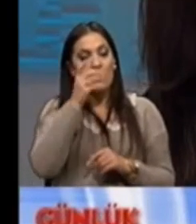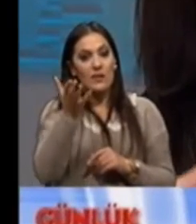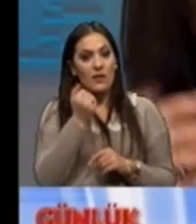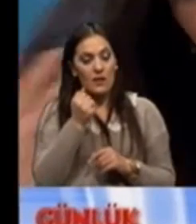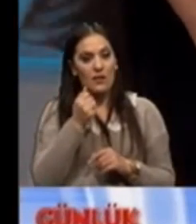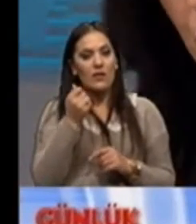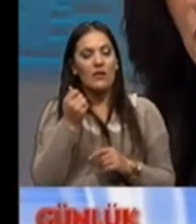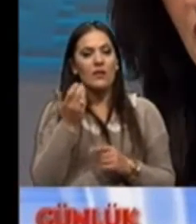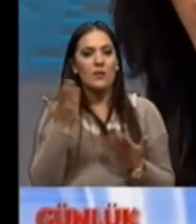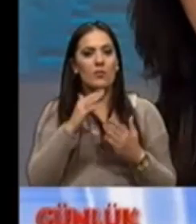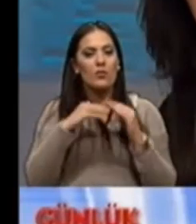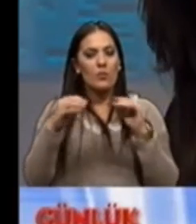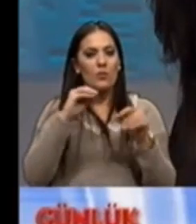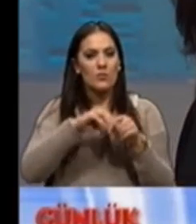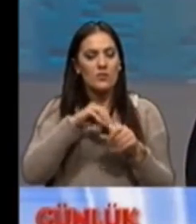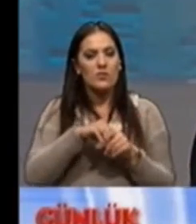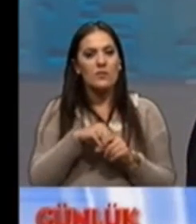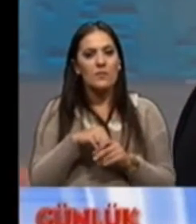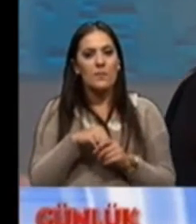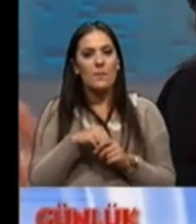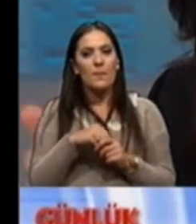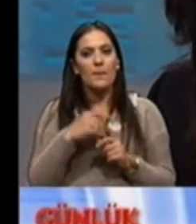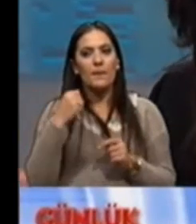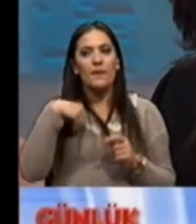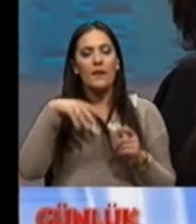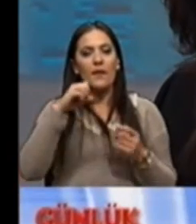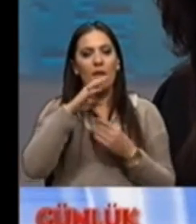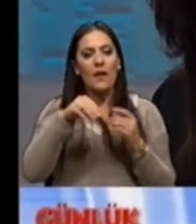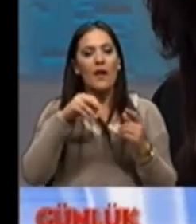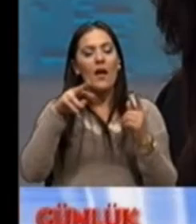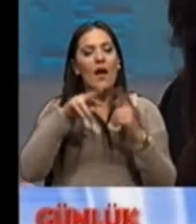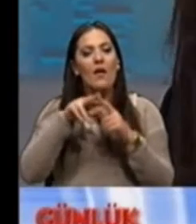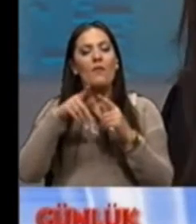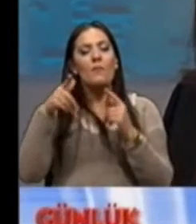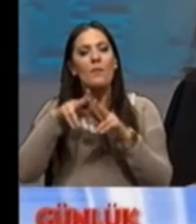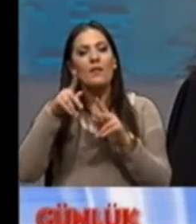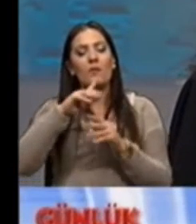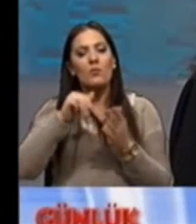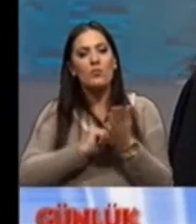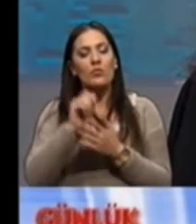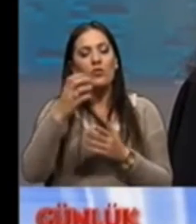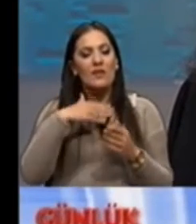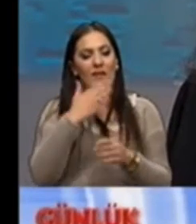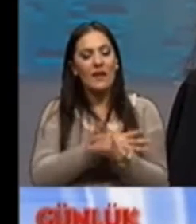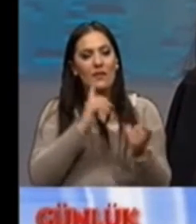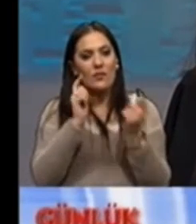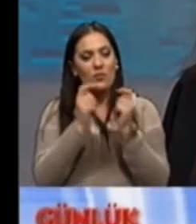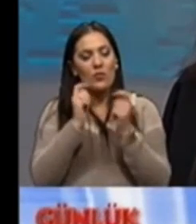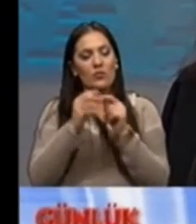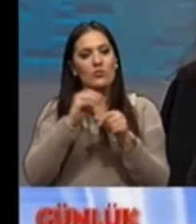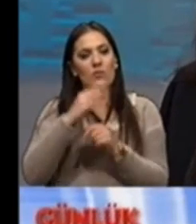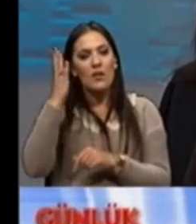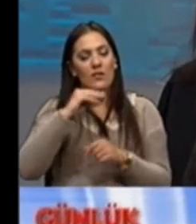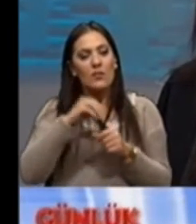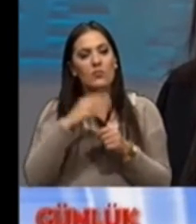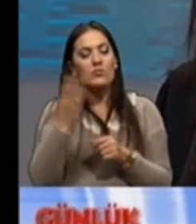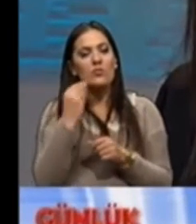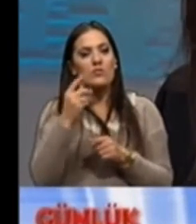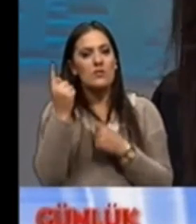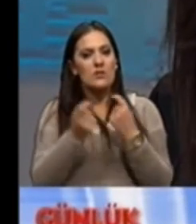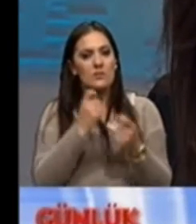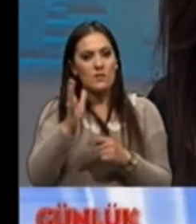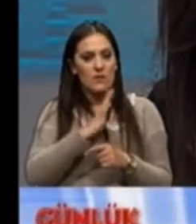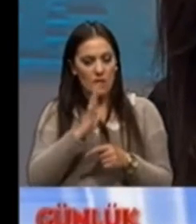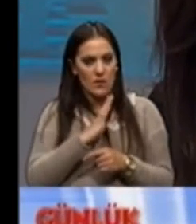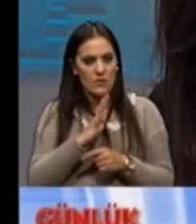içerisinde. Afat'ın, Meteha'nın bütün özellikle kentsel dönüşüm bağlamında çok güzel çalışmalar var. Bir de